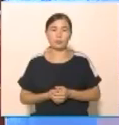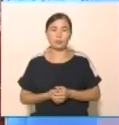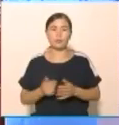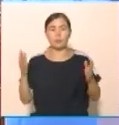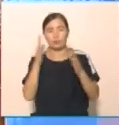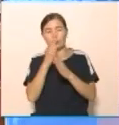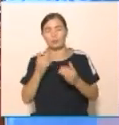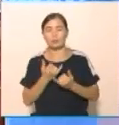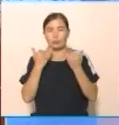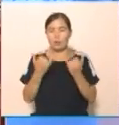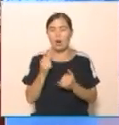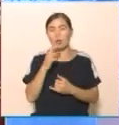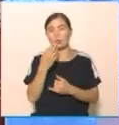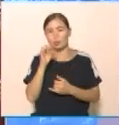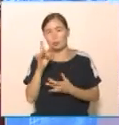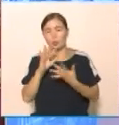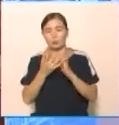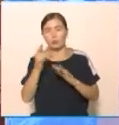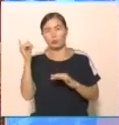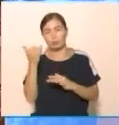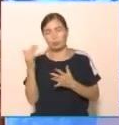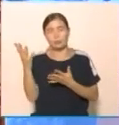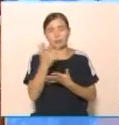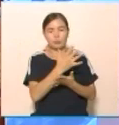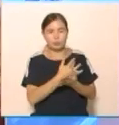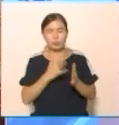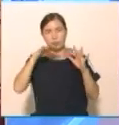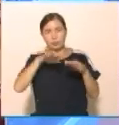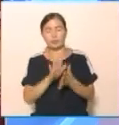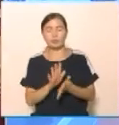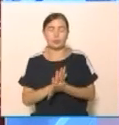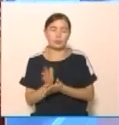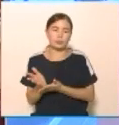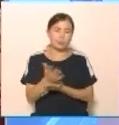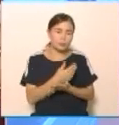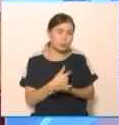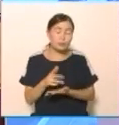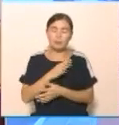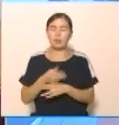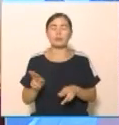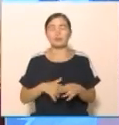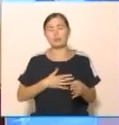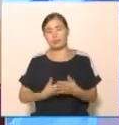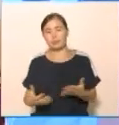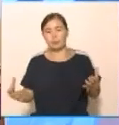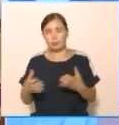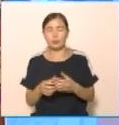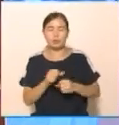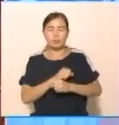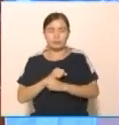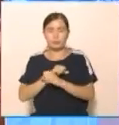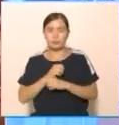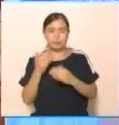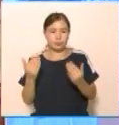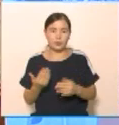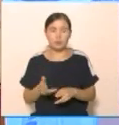Табиғат жанашырлары Ақшұқыр ауылына сенбілік жүргізіп, теңіз жағалауын күл қоқыстан тазартты. Белсенділерден құралған топ жағалауды